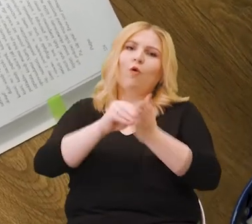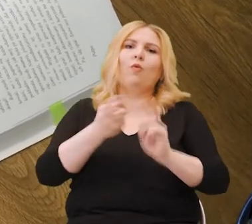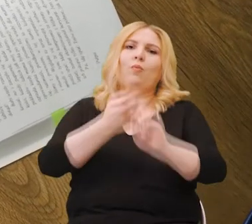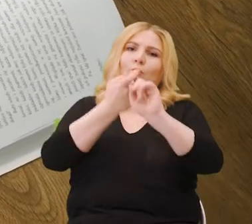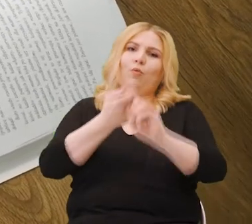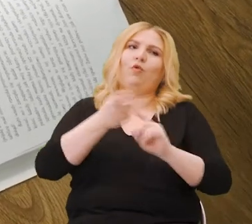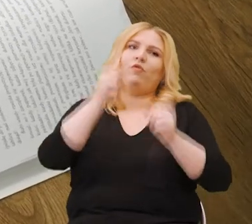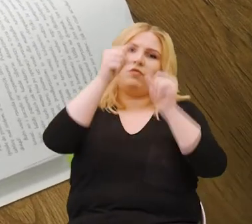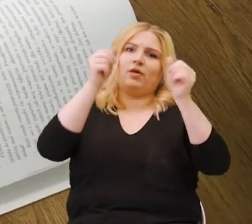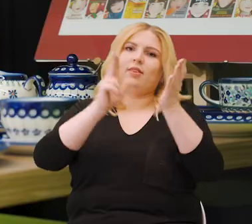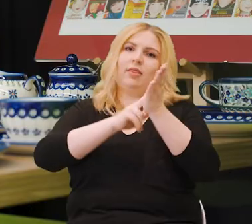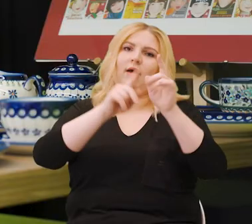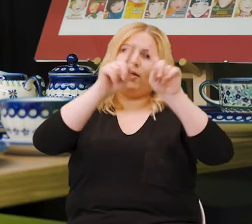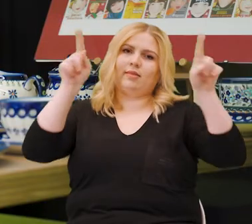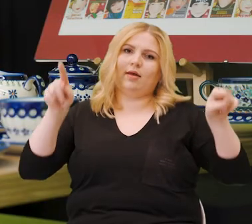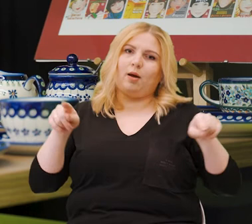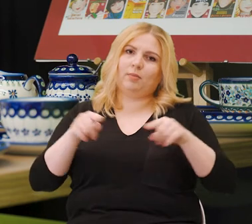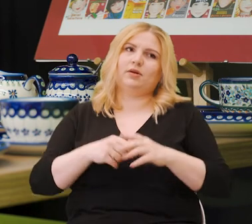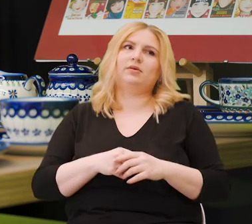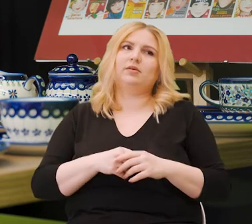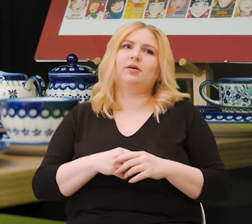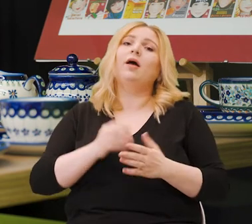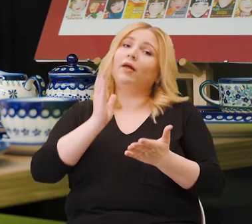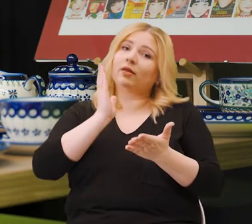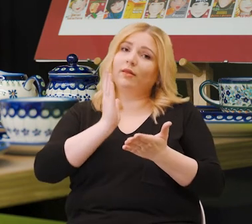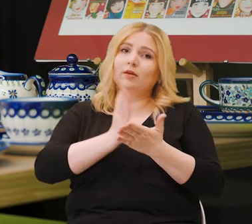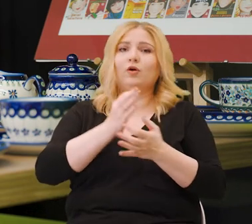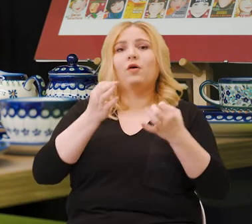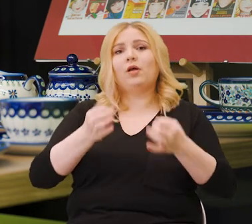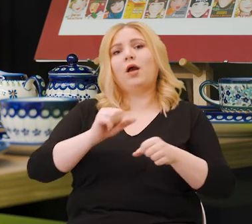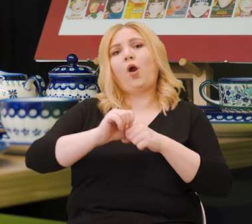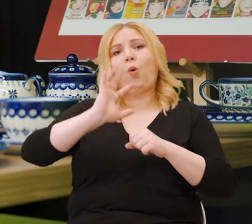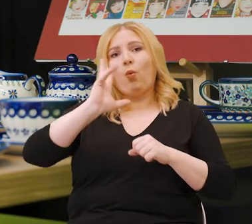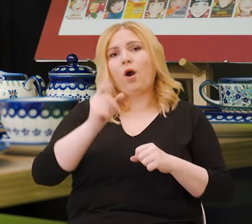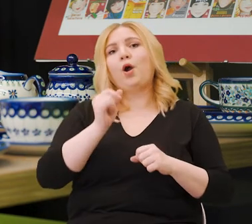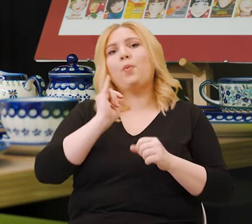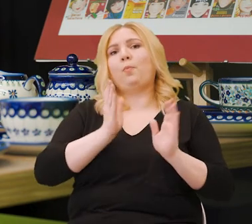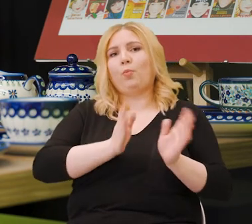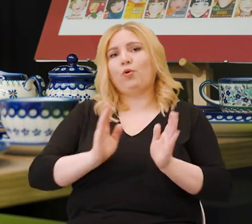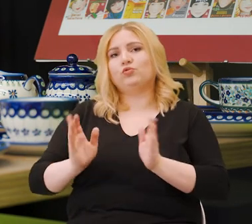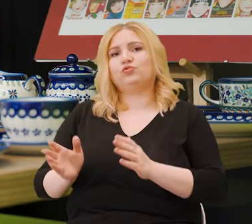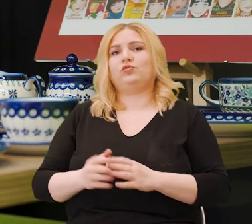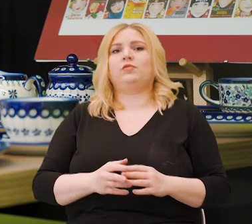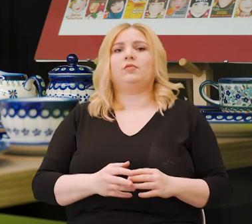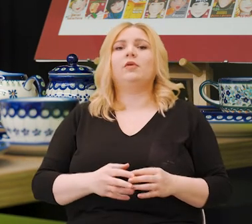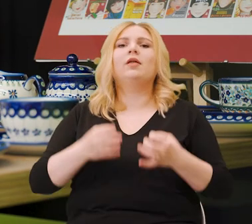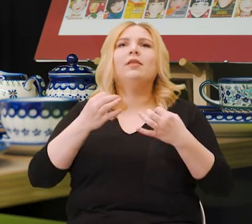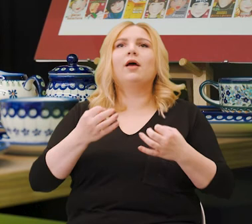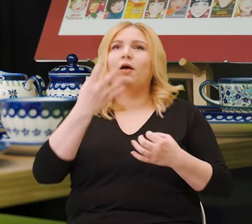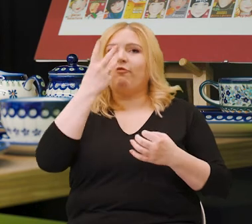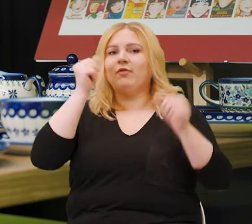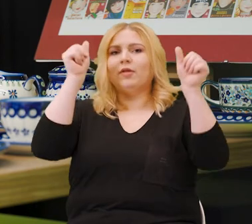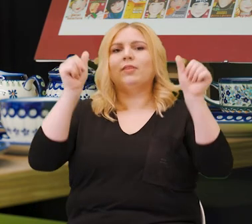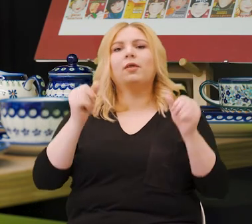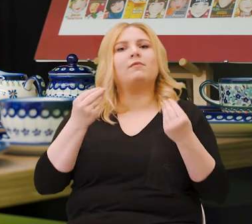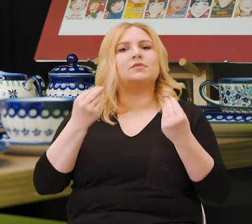skrupulatnie powiesiliśmy z powrotem w tej samej kolejności. Tylko, że porządniej i równo. Wygląda to